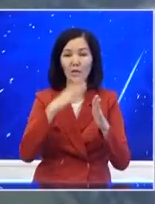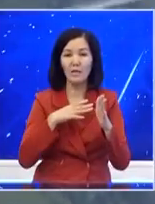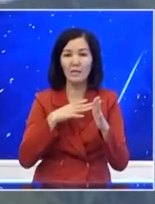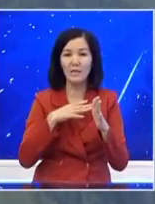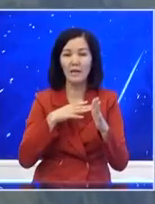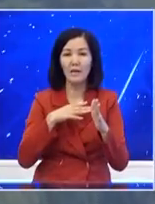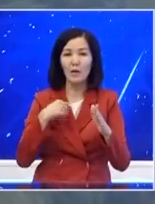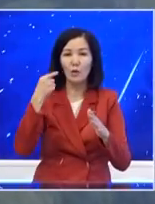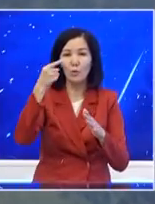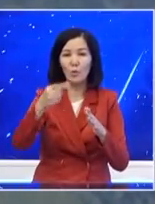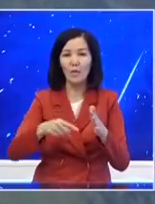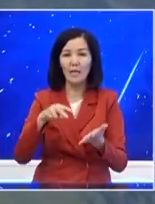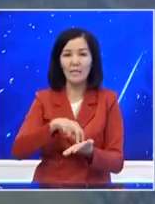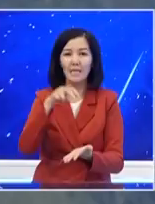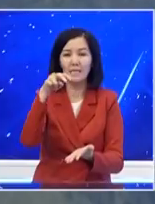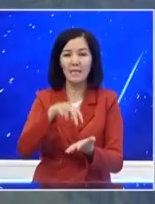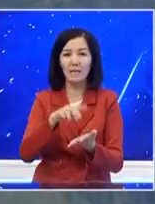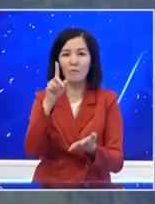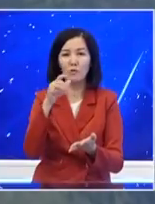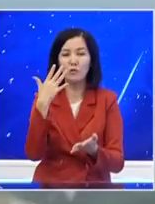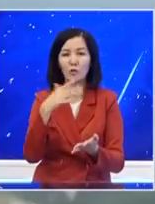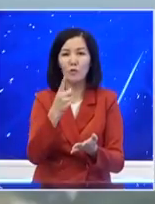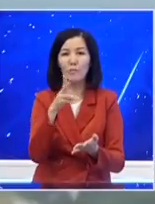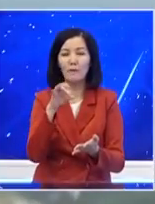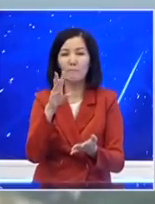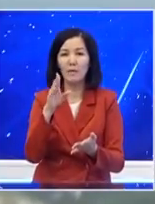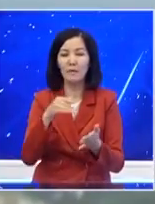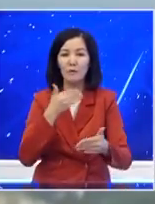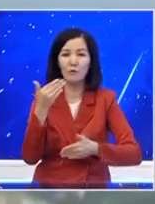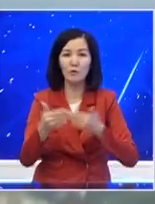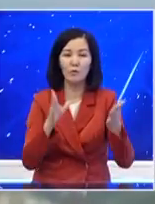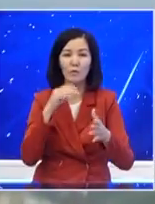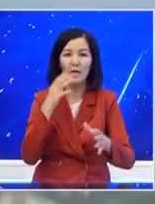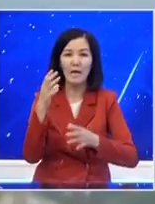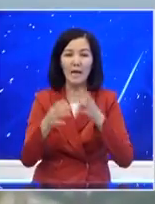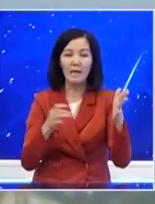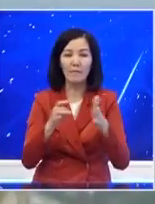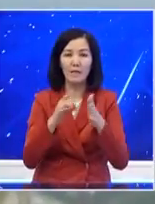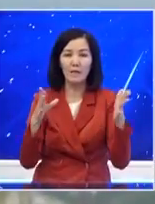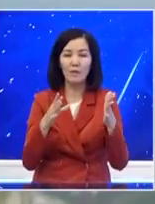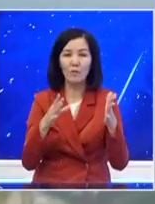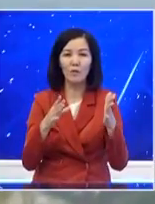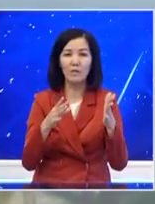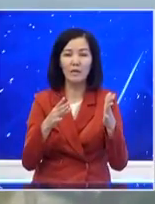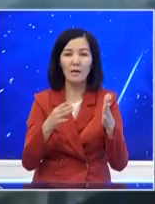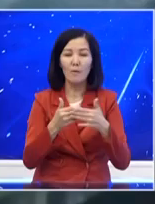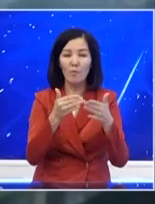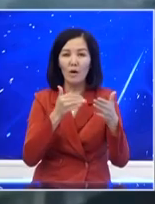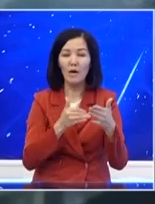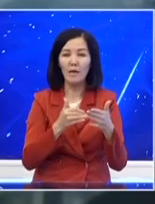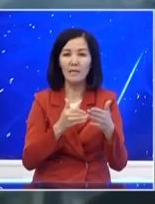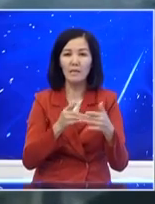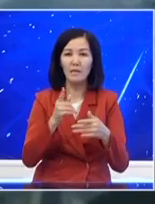дөңгелекте секірме түрінде 151 метрді жүріп өткен. Жалпы әлемдік рекорд тізімінде бұл қойылымға дейін